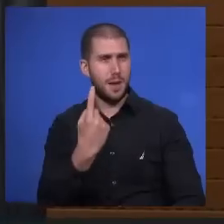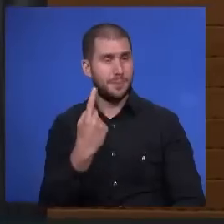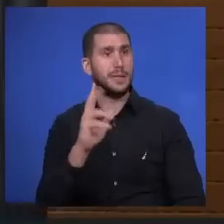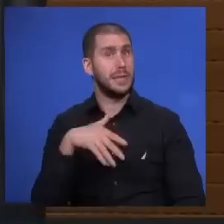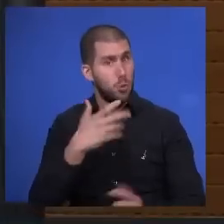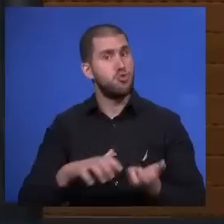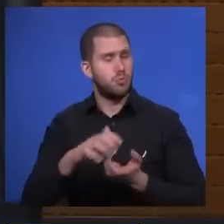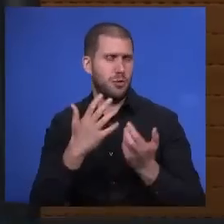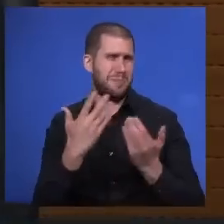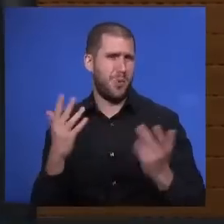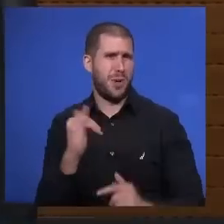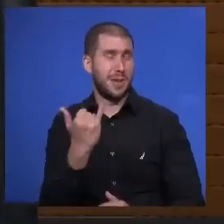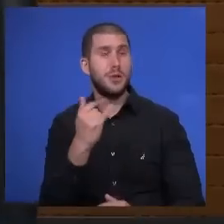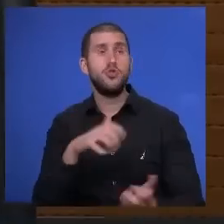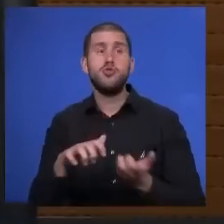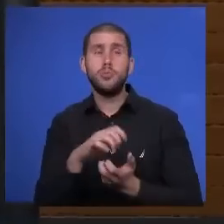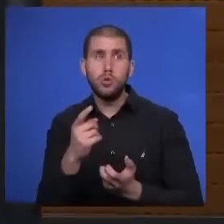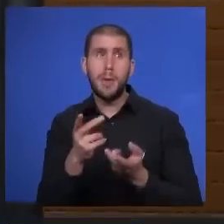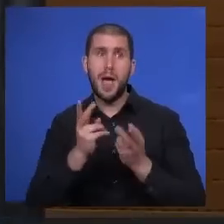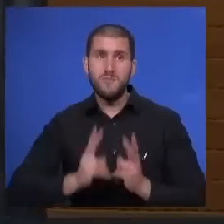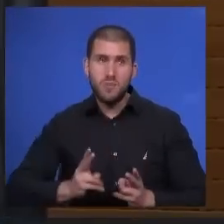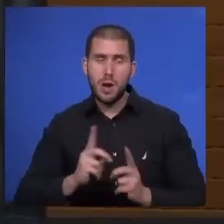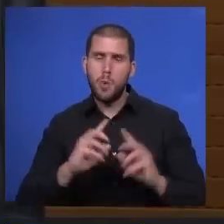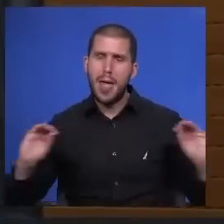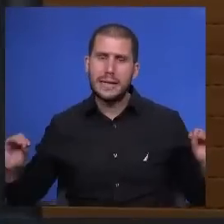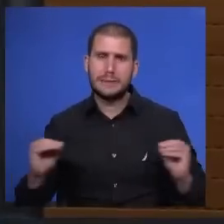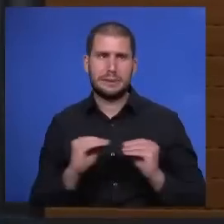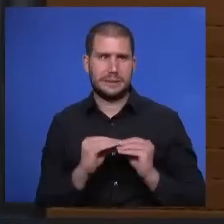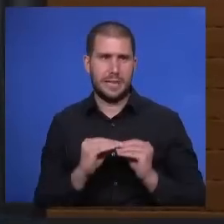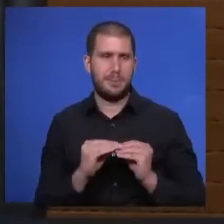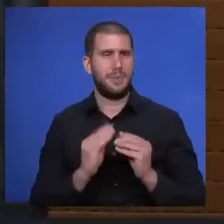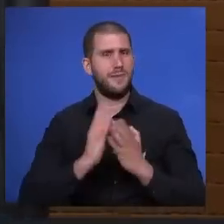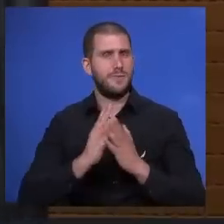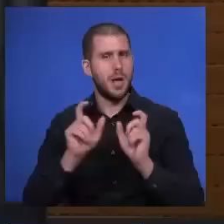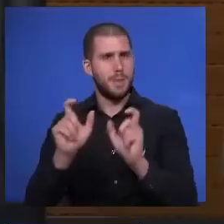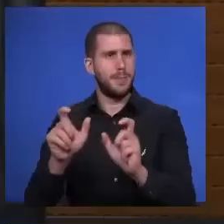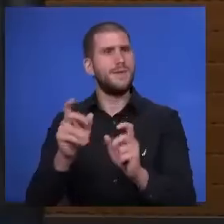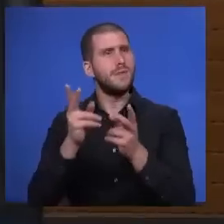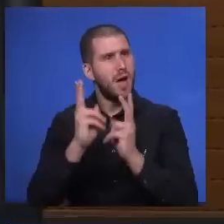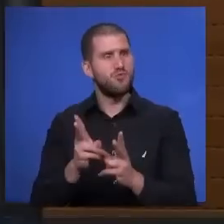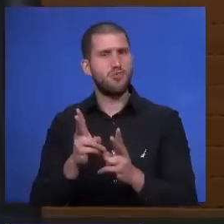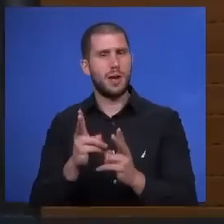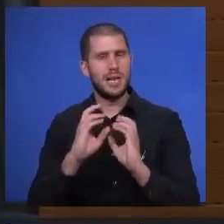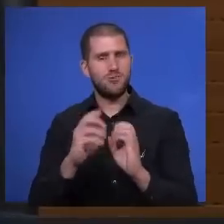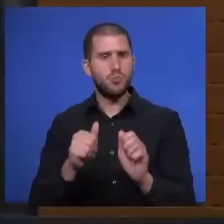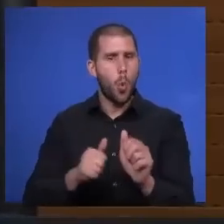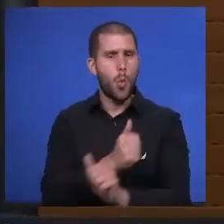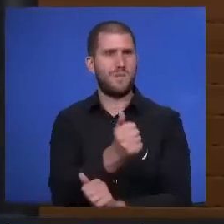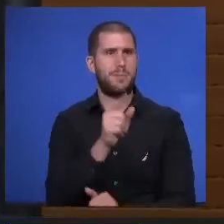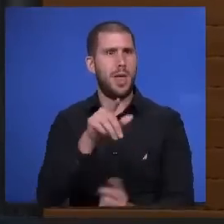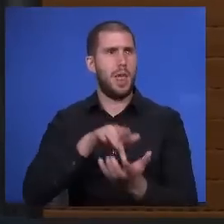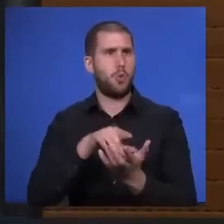שיבושים. השיבושים האלה אפשר מה שנקרא לצמצם אותם, למסגר אותם ולאפשר צירים עוקפים באותם